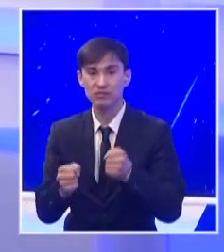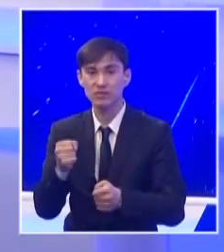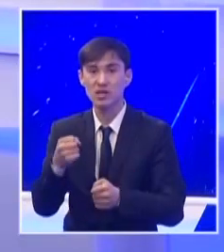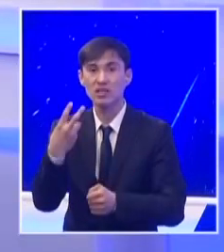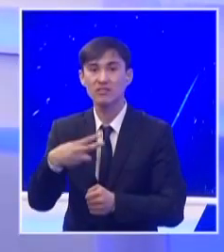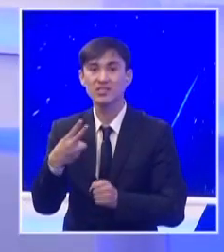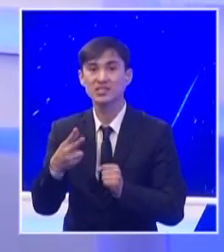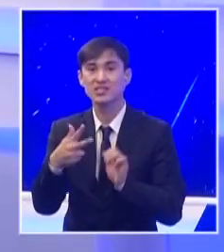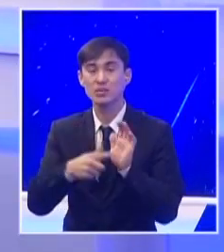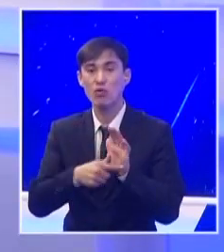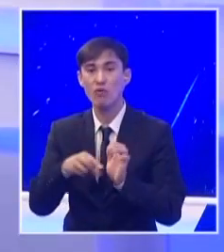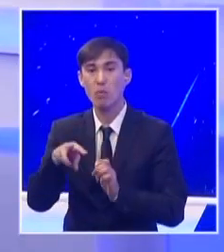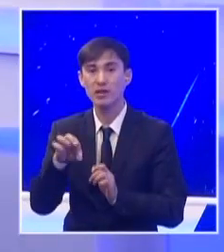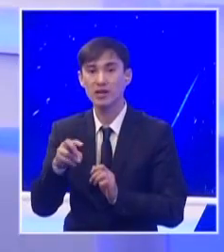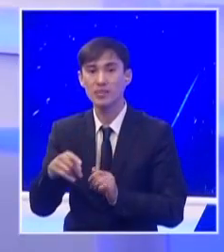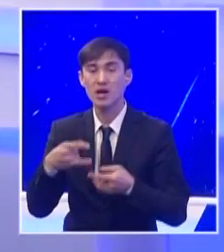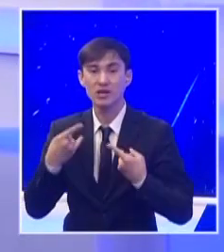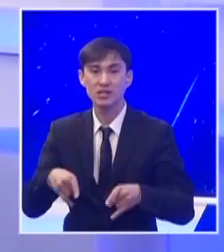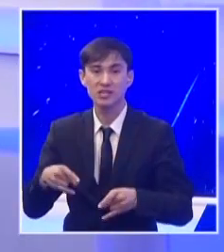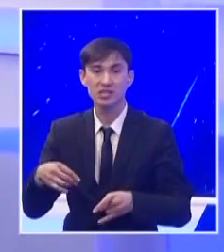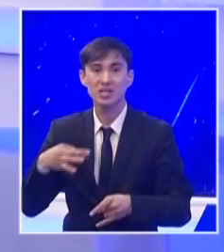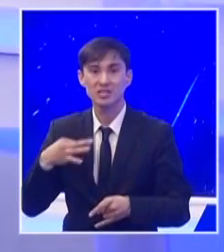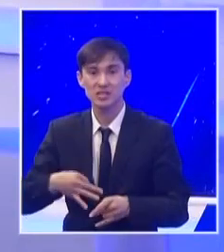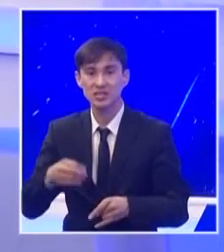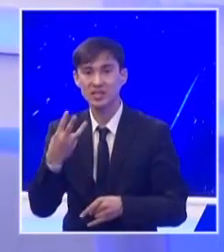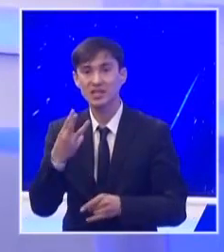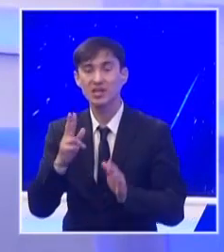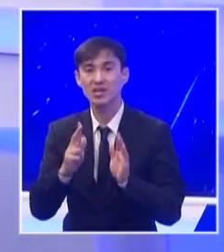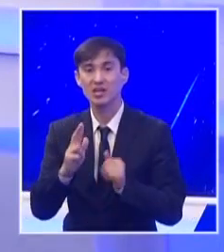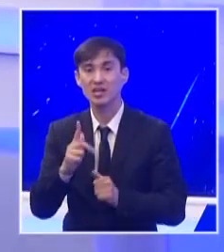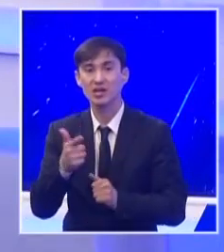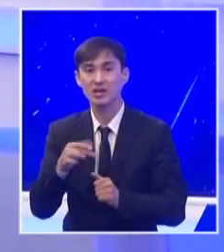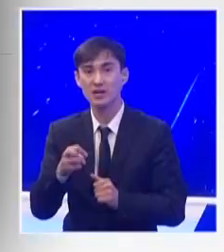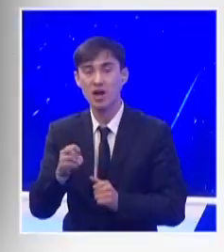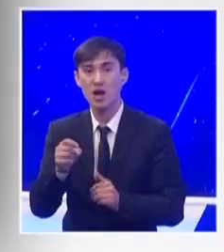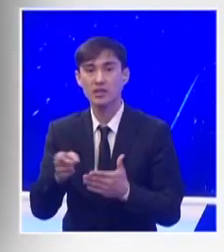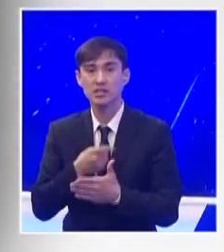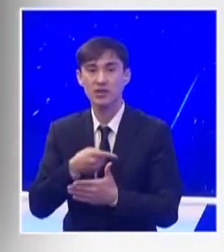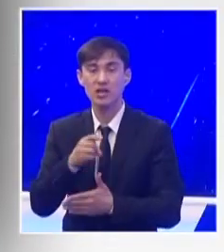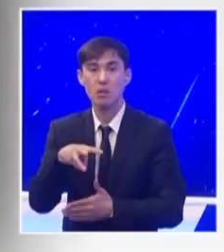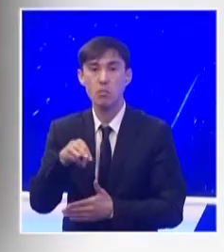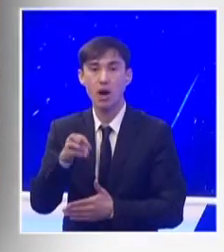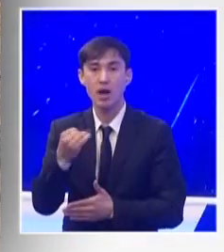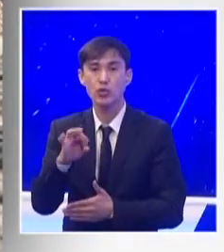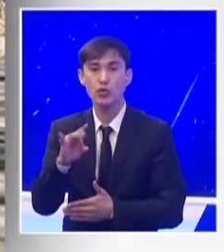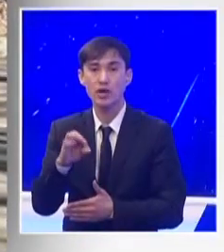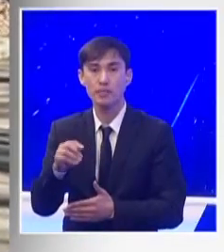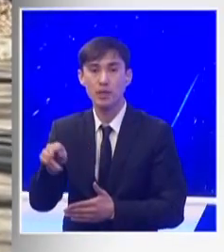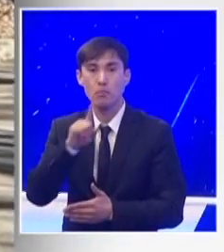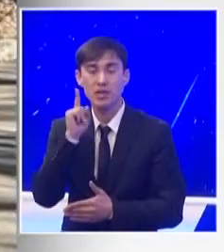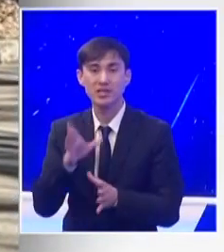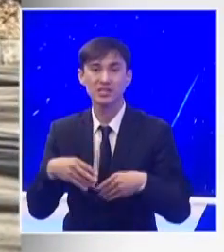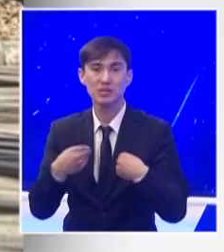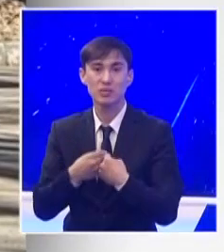сын весом 3 килограмма 900 граммов, ростом 55 сантиметров. Малыша назвали Айтуре. Молодая семья уже воспитывает 2